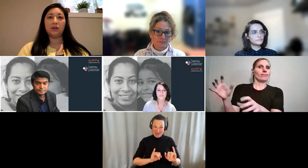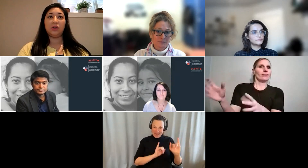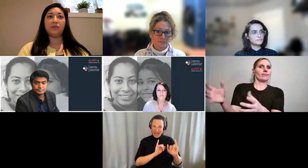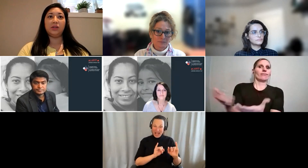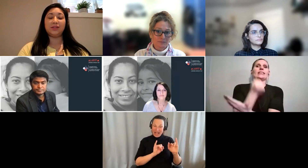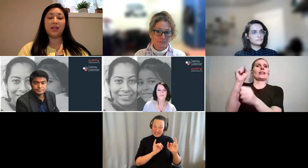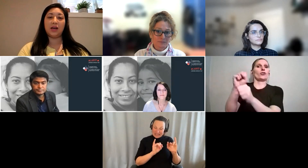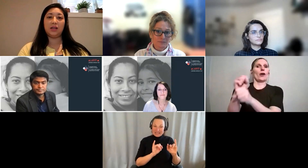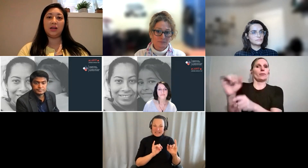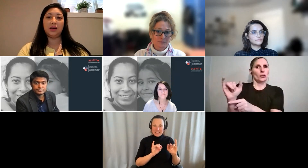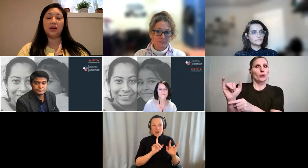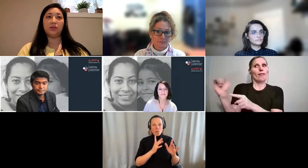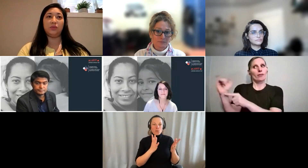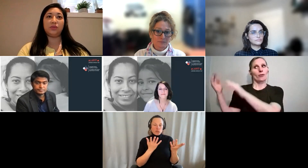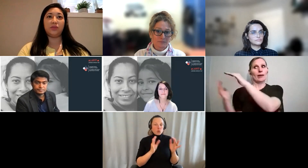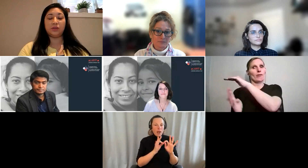Encore une fois, beaucoup de choses